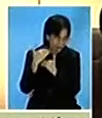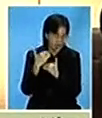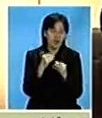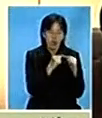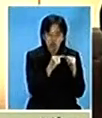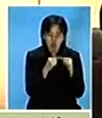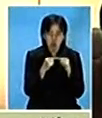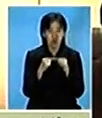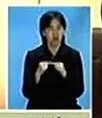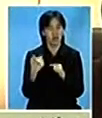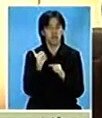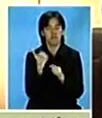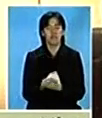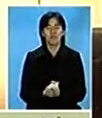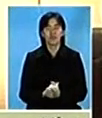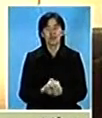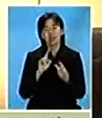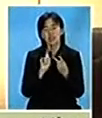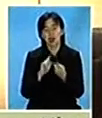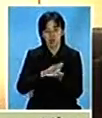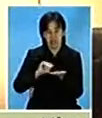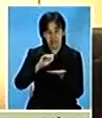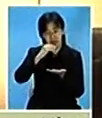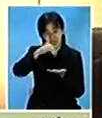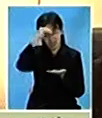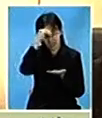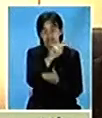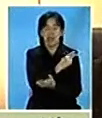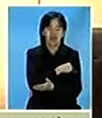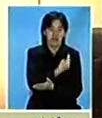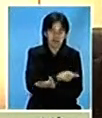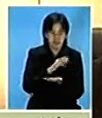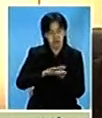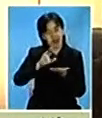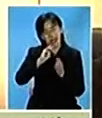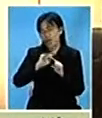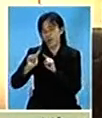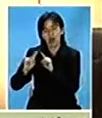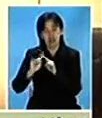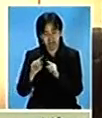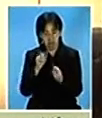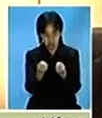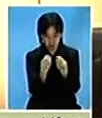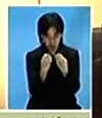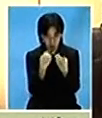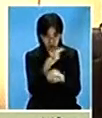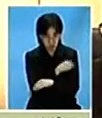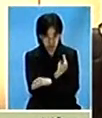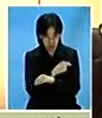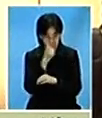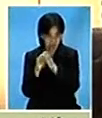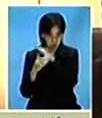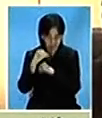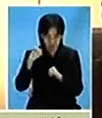าสืบต่อกันมาหรือจากสถาบันการศึกษาที่มีการเรียนการสอนแพทย์แผนไทยมีการฝึกฝ